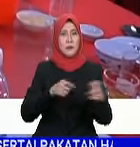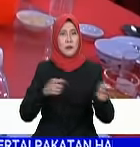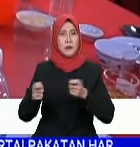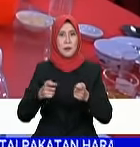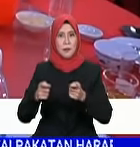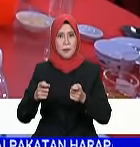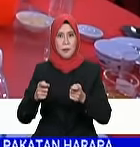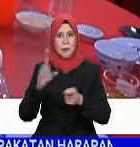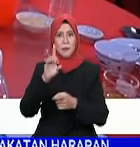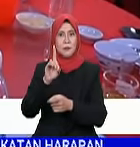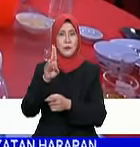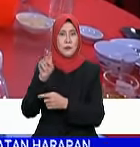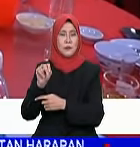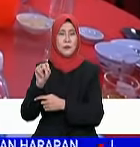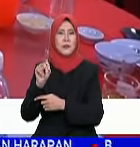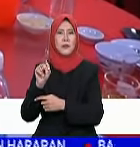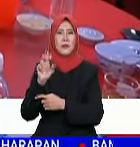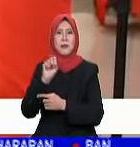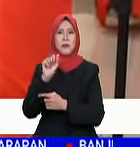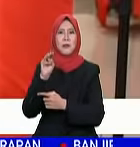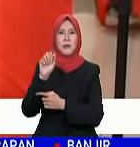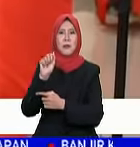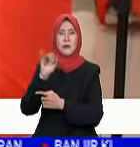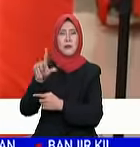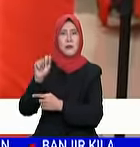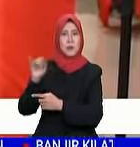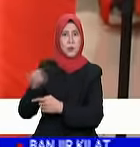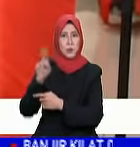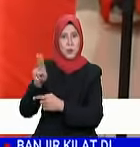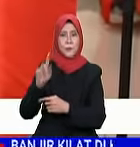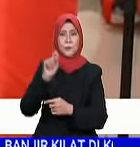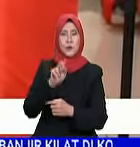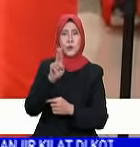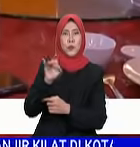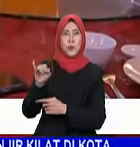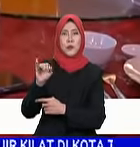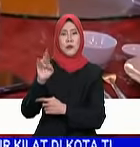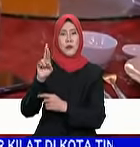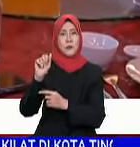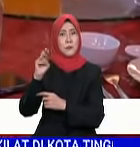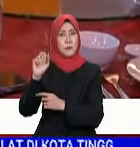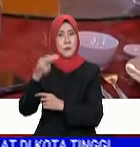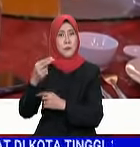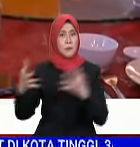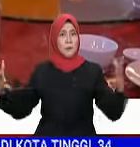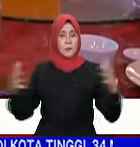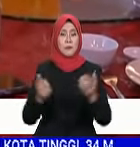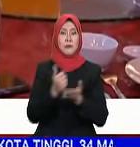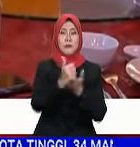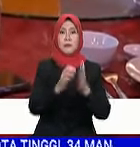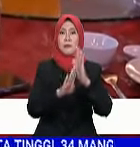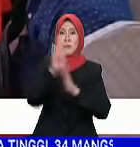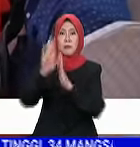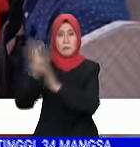pentadbiran penyandang Dewan Undangan Negeri Samalaju, Datuk Majang Renggi, Tuai Rumah Beranyai menyatakan banyak pembangunan dan bantuan telah